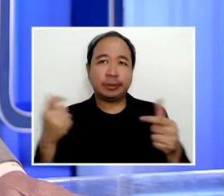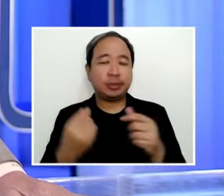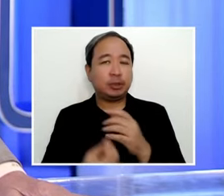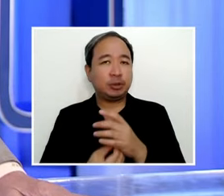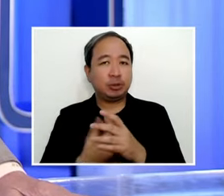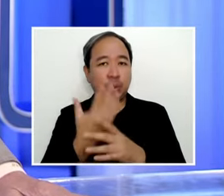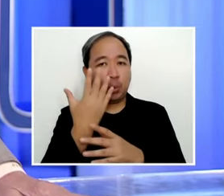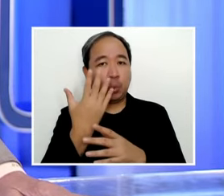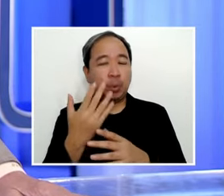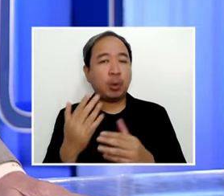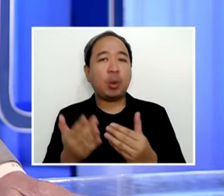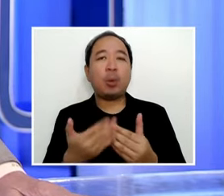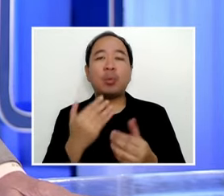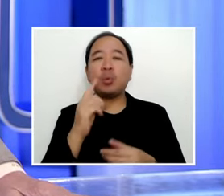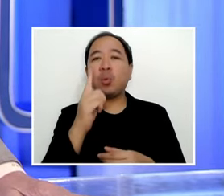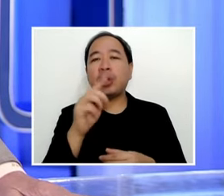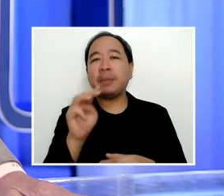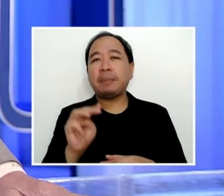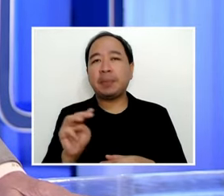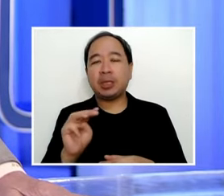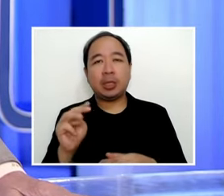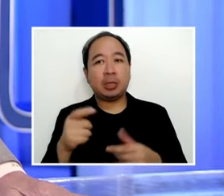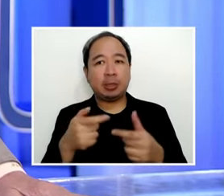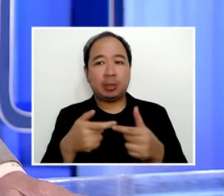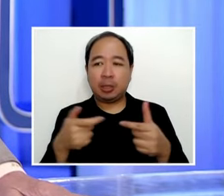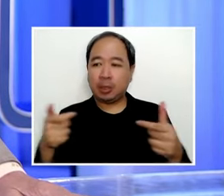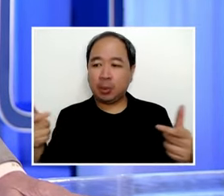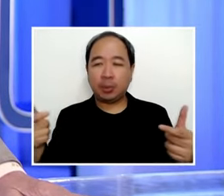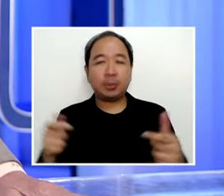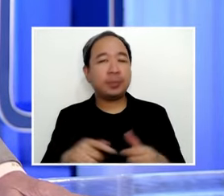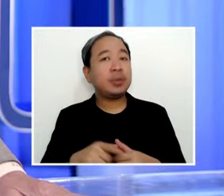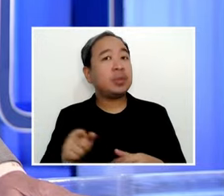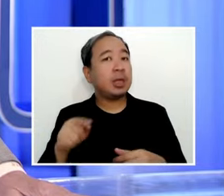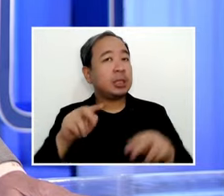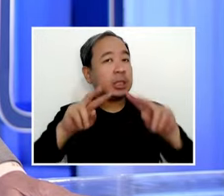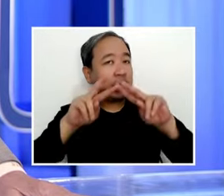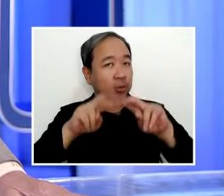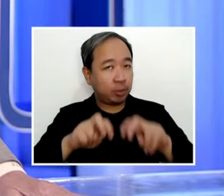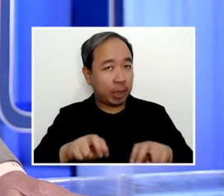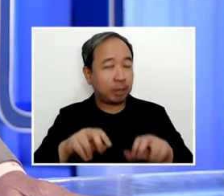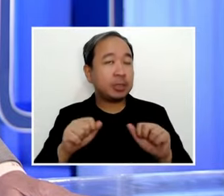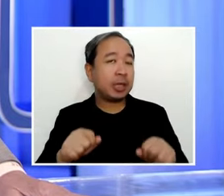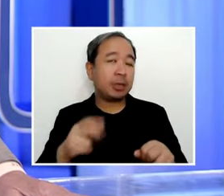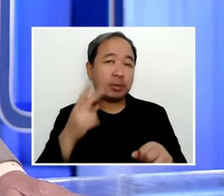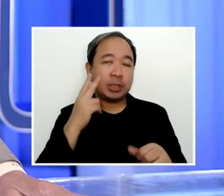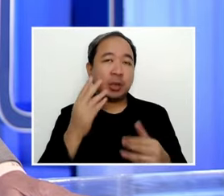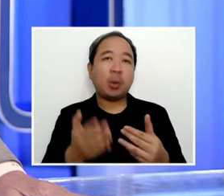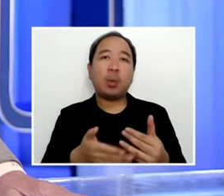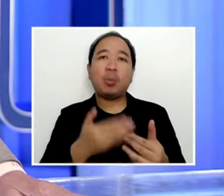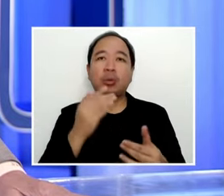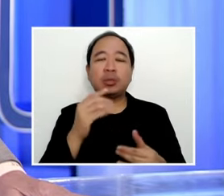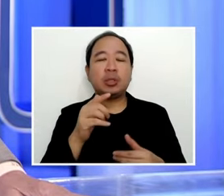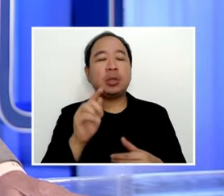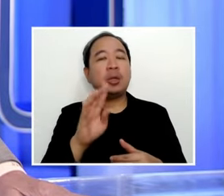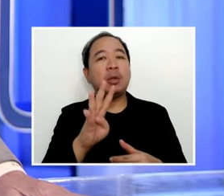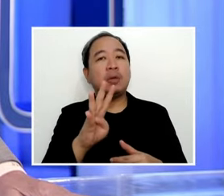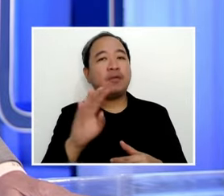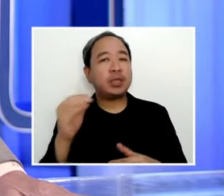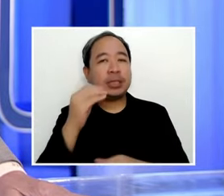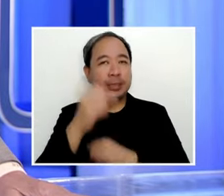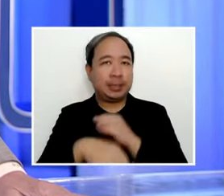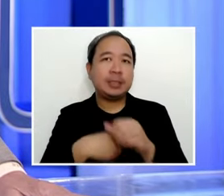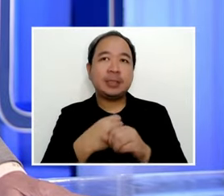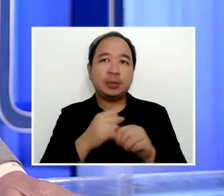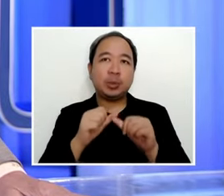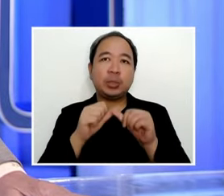ng hanggang 1 metro ang haba. Ayon pa sa mga pag-aral, kayang umabot ng hanggang 40 taon ang buhay